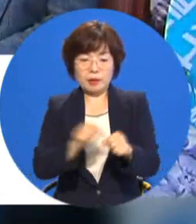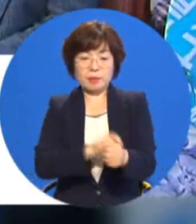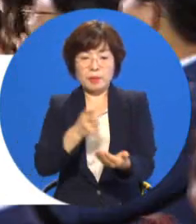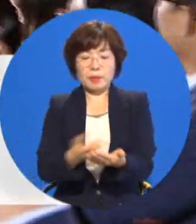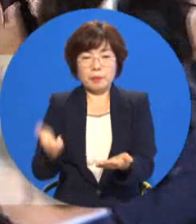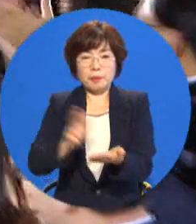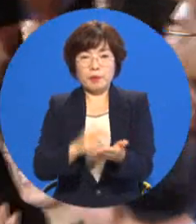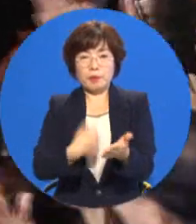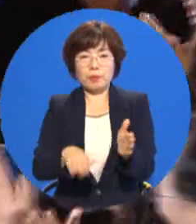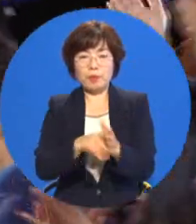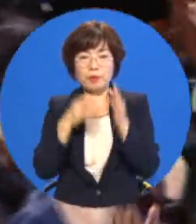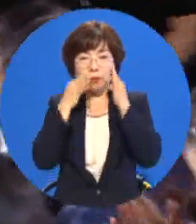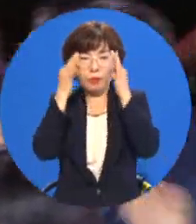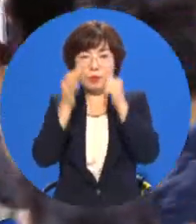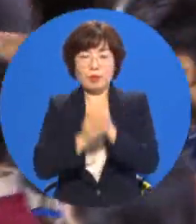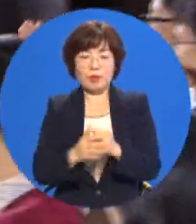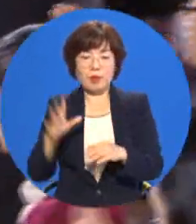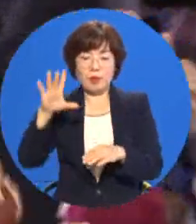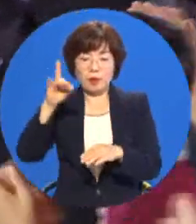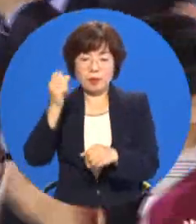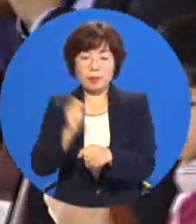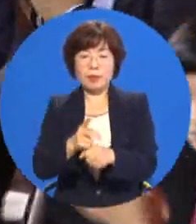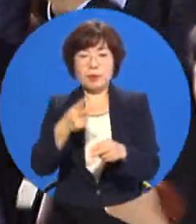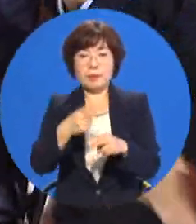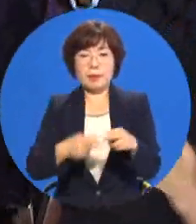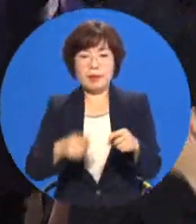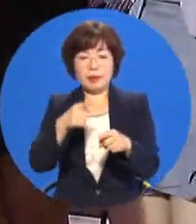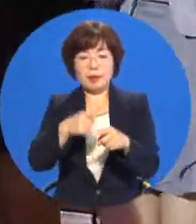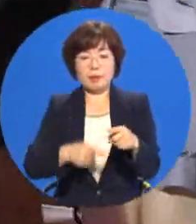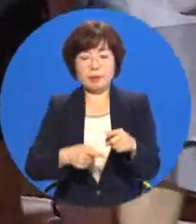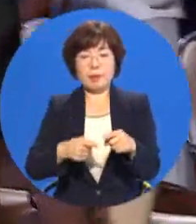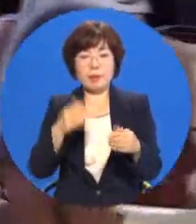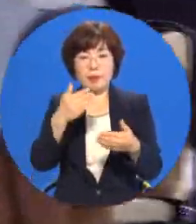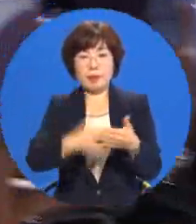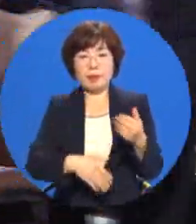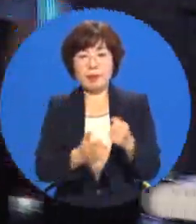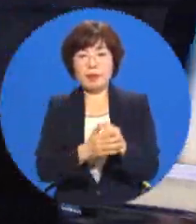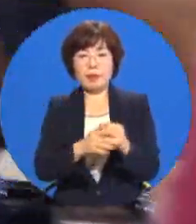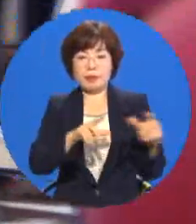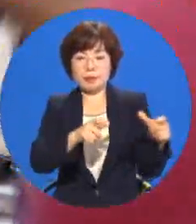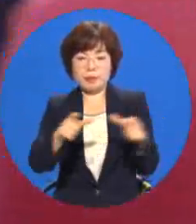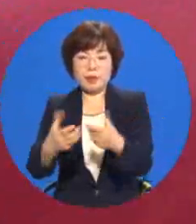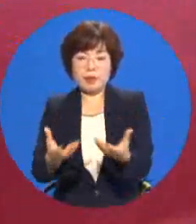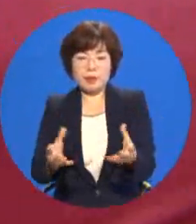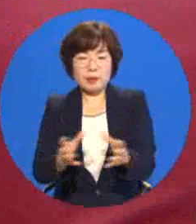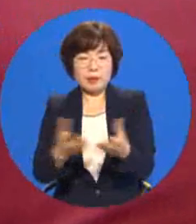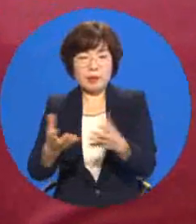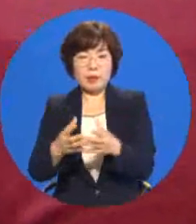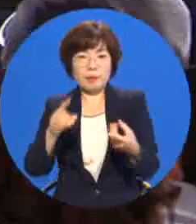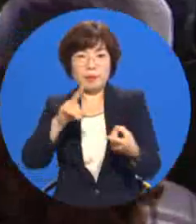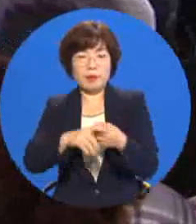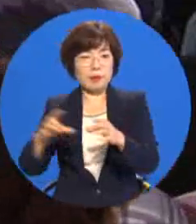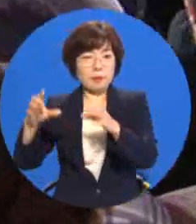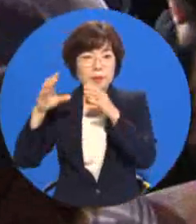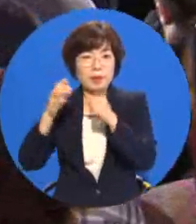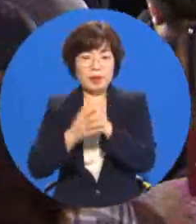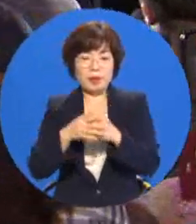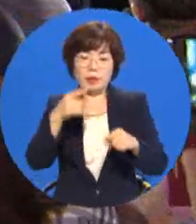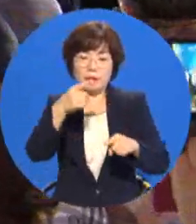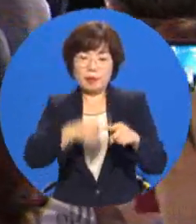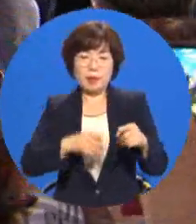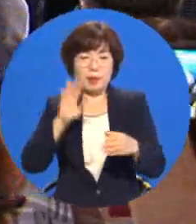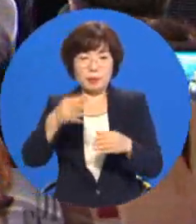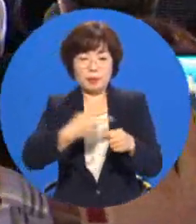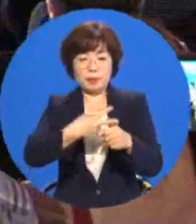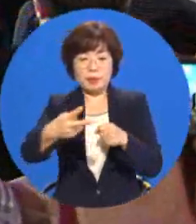있도록. 어느덧 임기 절반을 마친 문재인 정부. 각계각층에서 모인 시민들의 목소리는 집권 후반기에